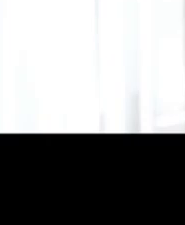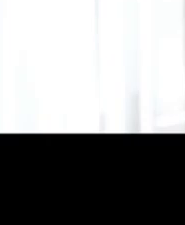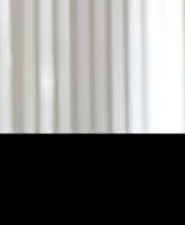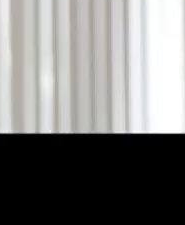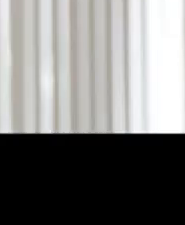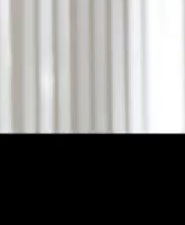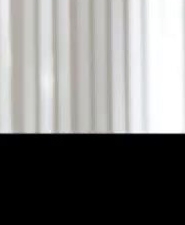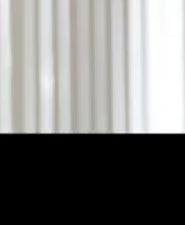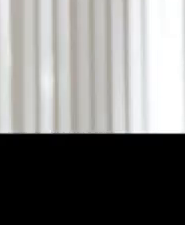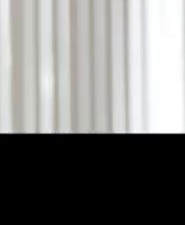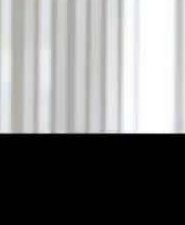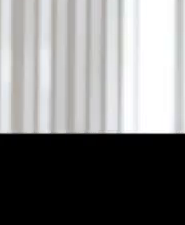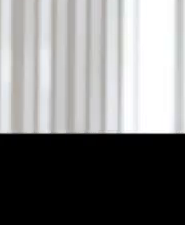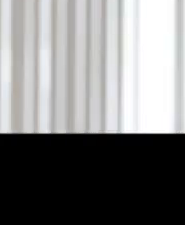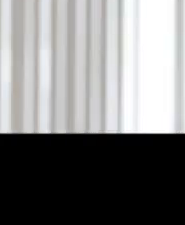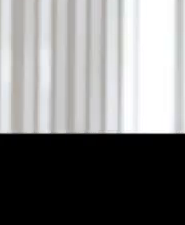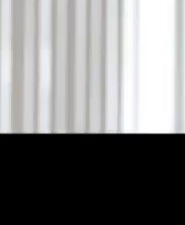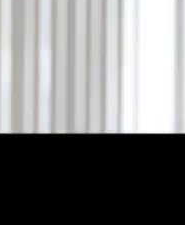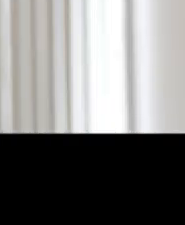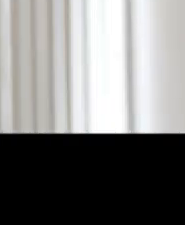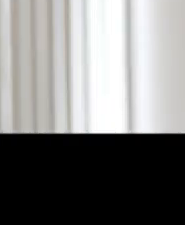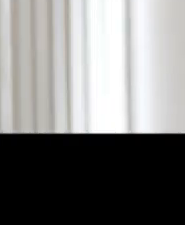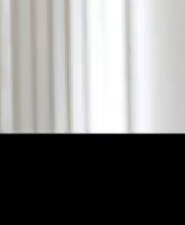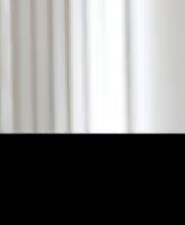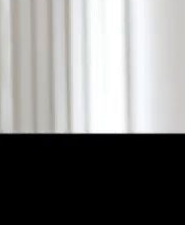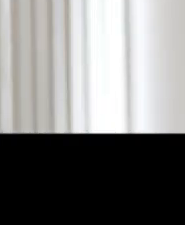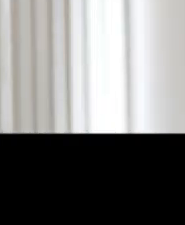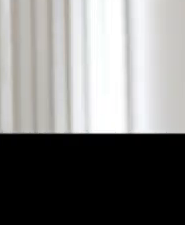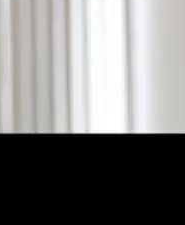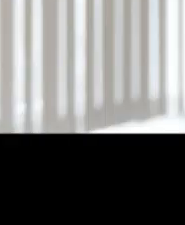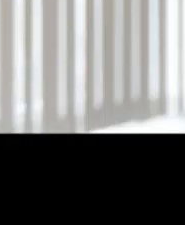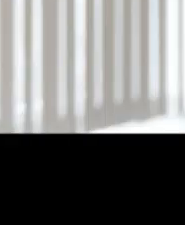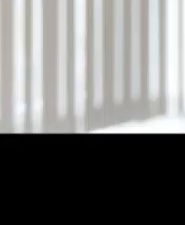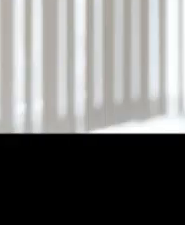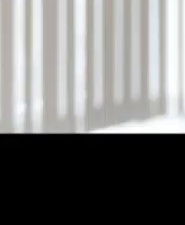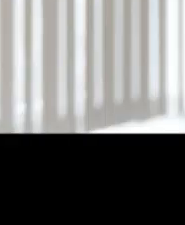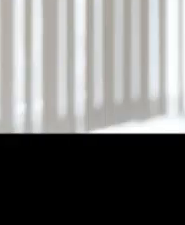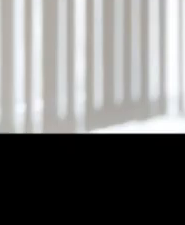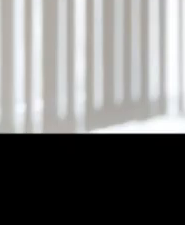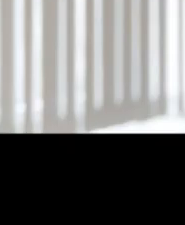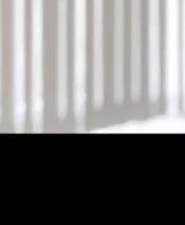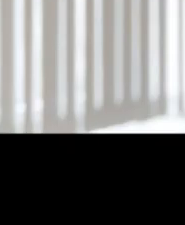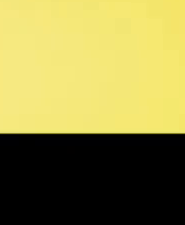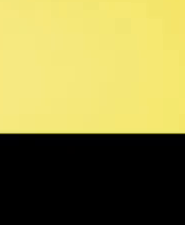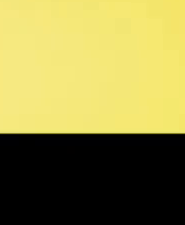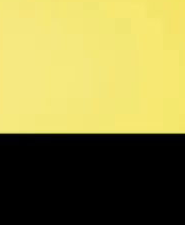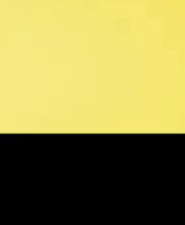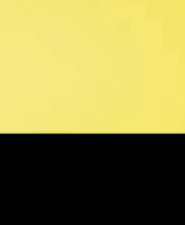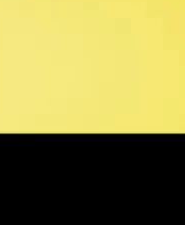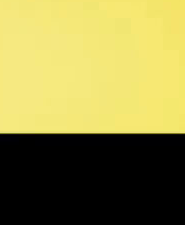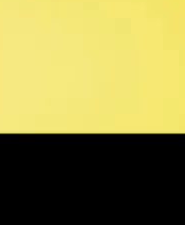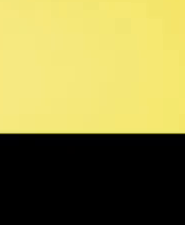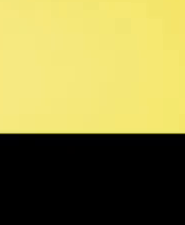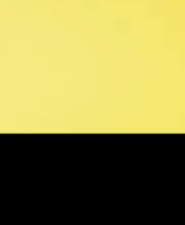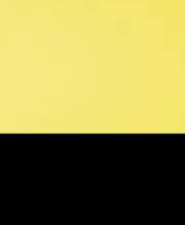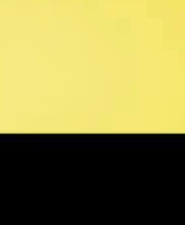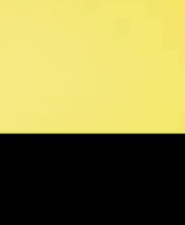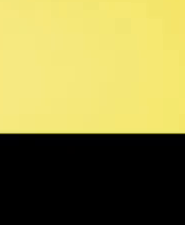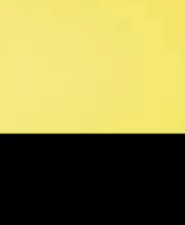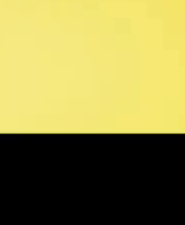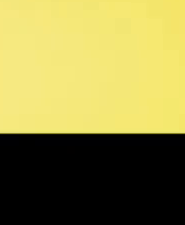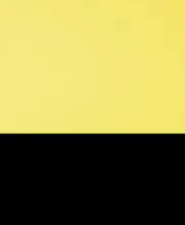Andrea Kö. Kurt Hackl. Claudia Tanner. Michael Wurmetzberger. Magdalena Eichinger.